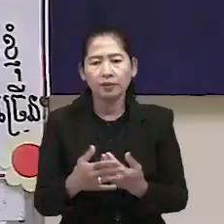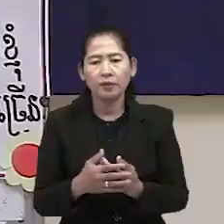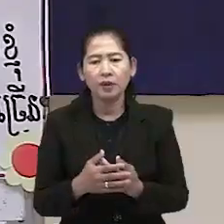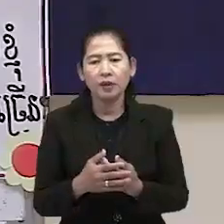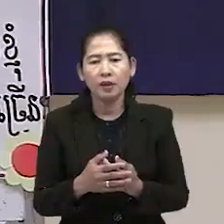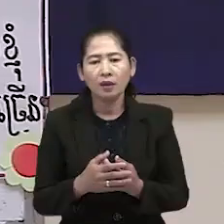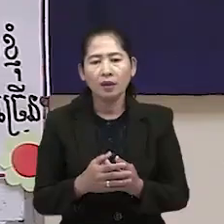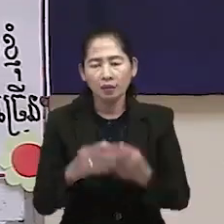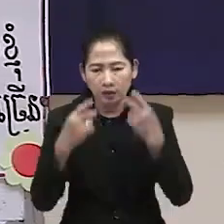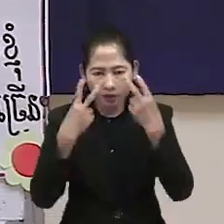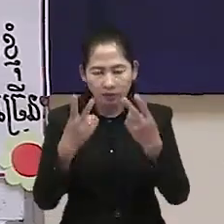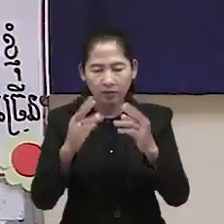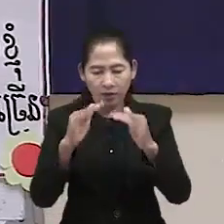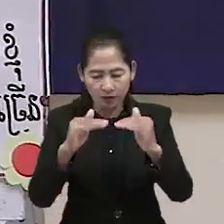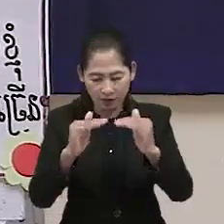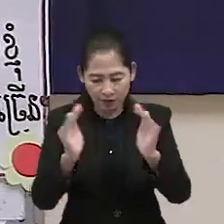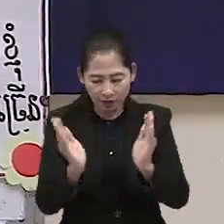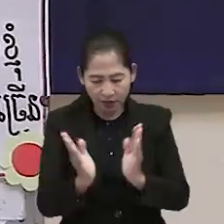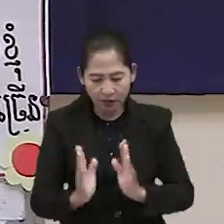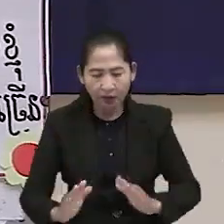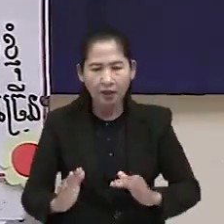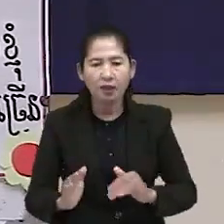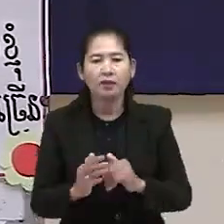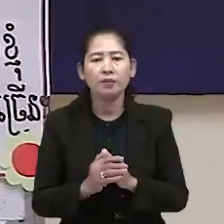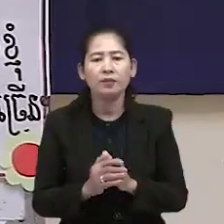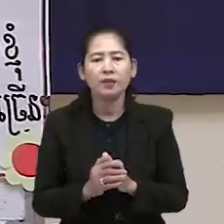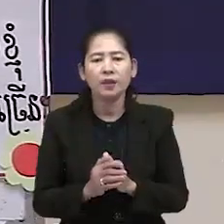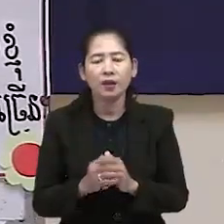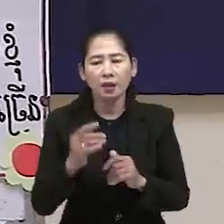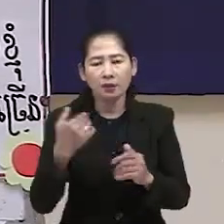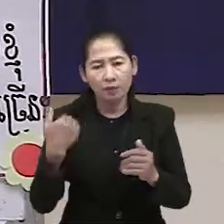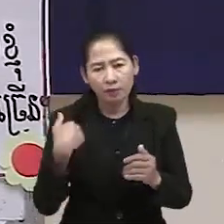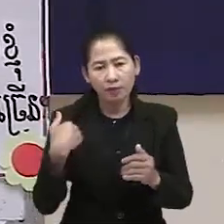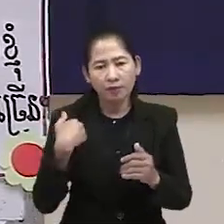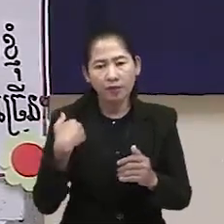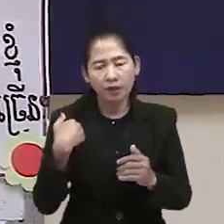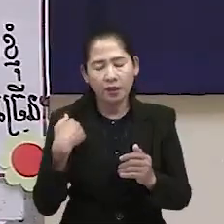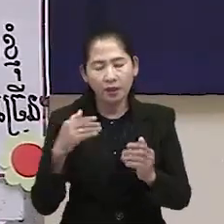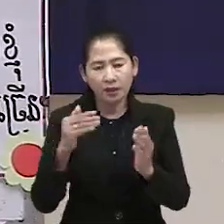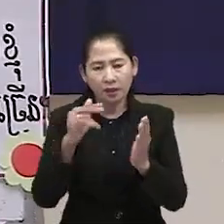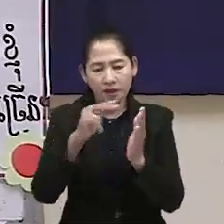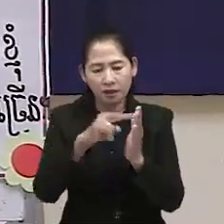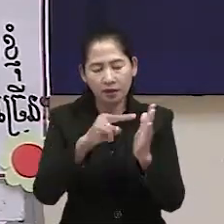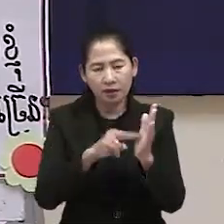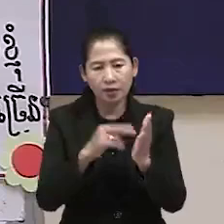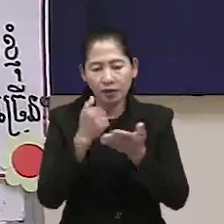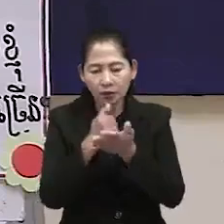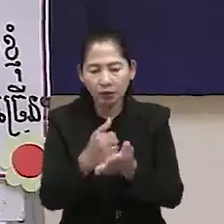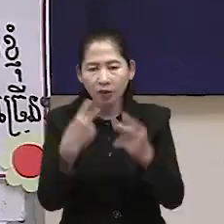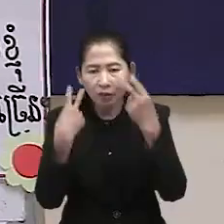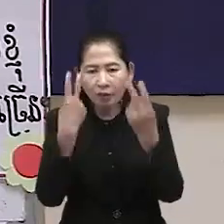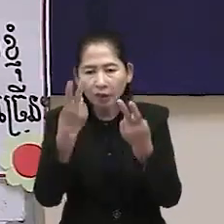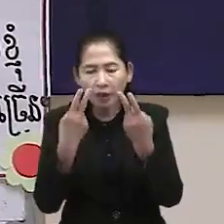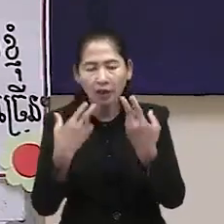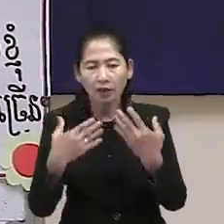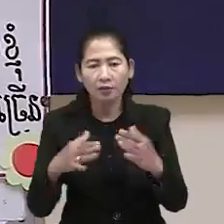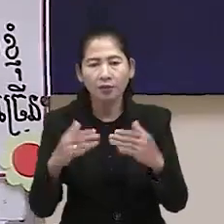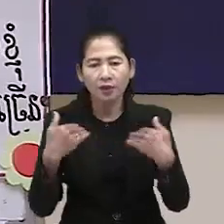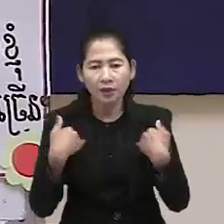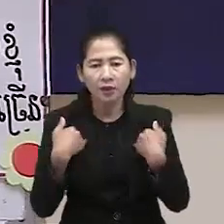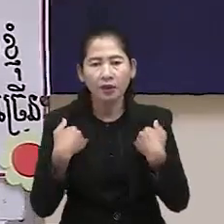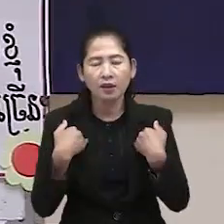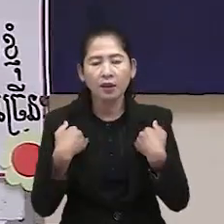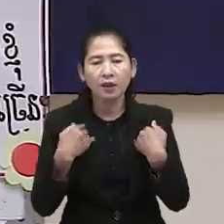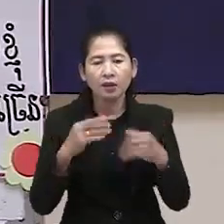អញ្ចឹងកូនទៅមើលកន្លែងសន្តានរៀងរូវនិយាយសាឡើងវិញតើកូនមាននៅក្នុងអត្តបទអ្នកគ្រូហ្នឹងចង់និយាយថាជួយមើលគ្នាមានអស់ហើយណាកូនចា